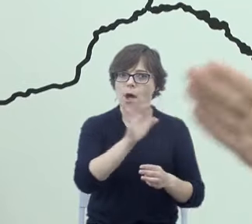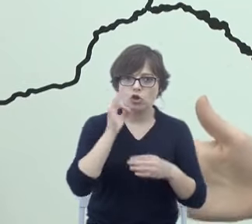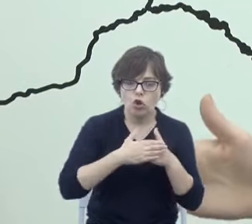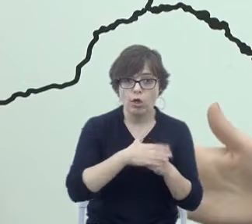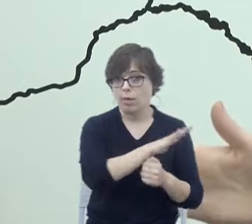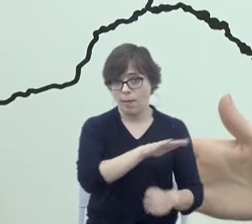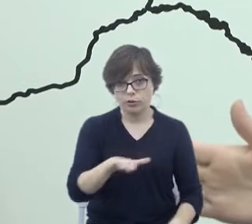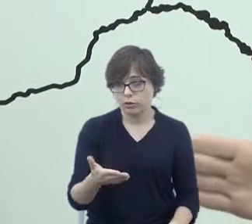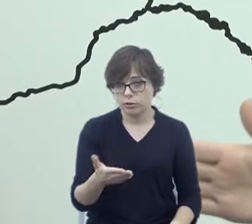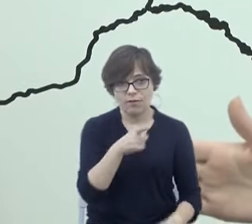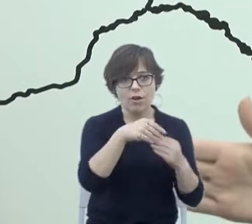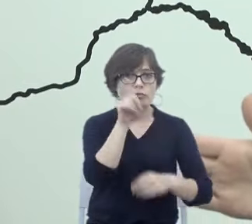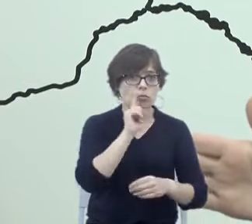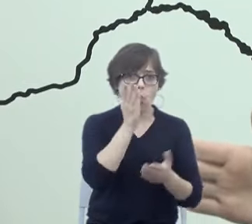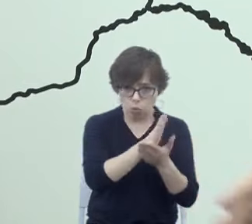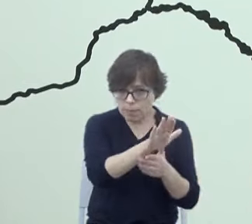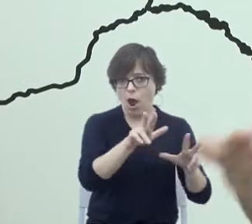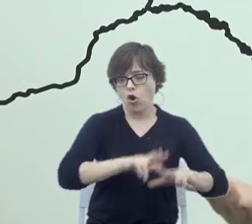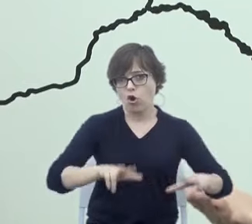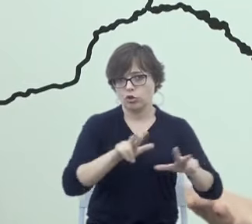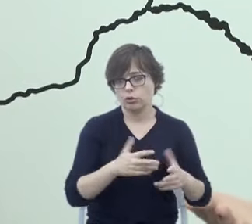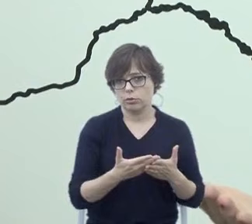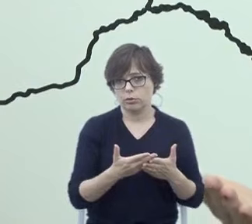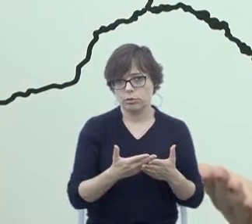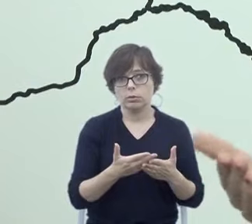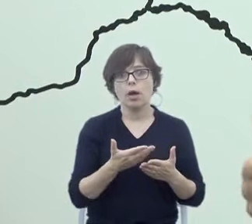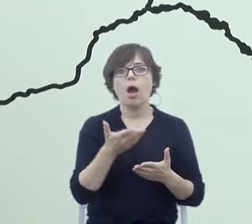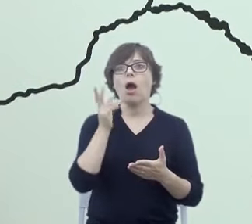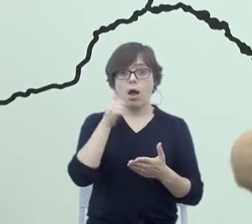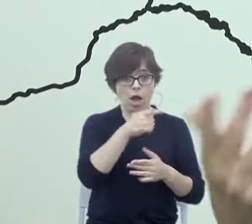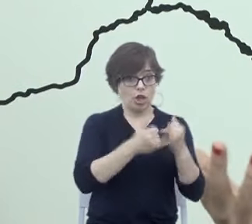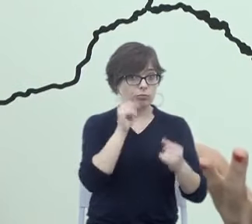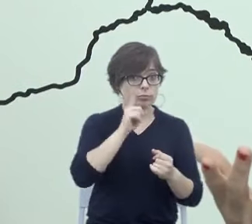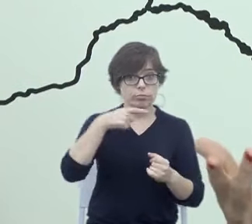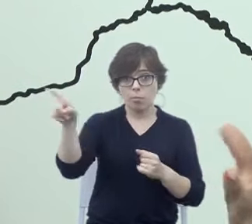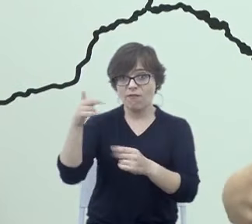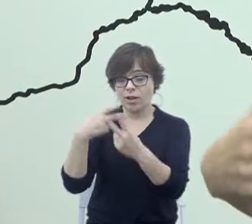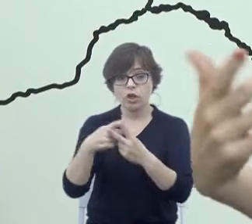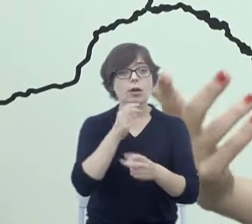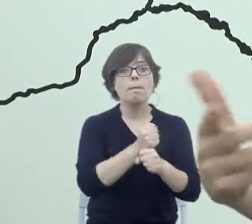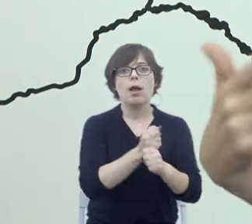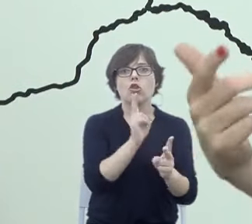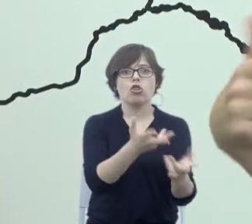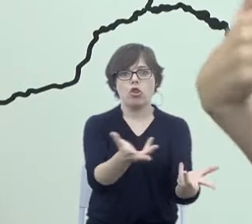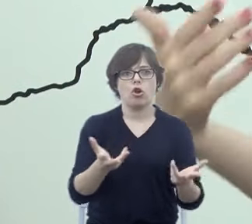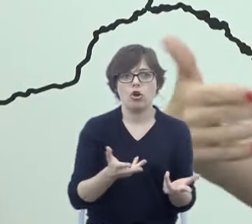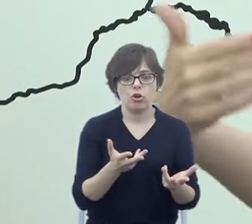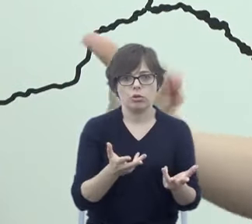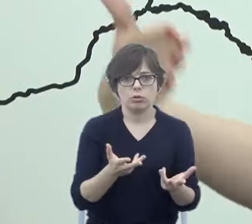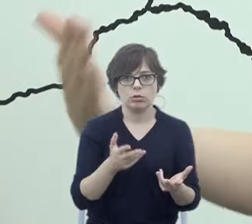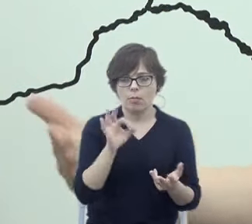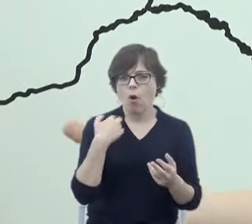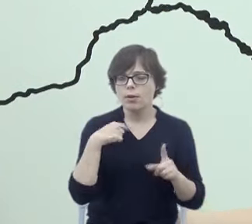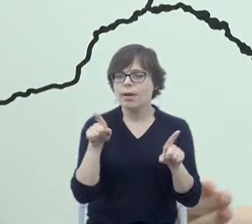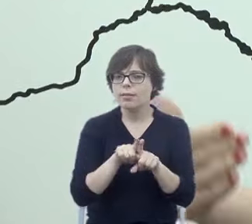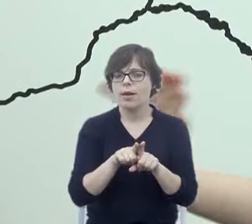byli w większości mężczyźni, którzy mieli już rodziny. Nie ma rąk do pracy. W związku z tym to nie jest tak. I jak gdyby, jeżeli przyjdziemy, bo ja jak gdyby też